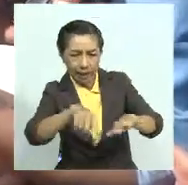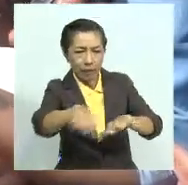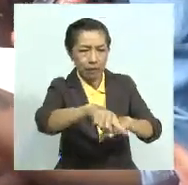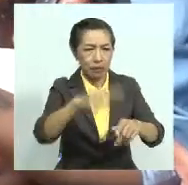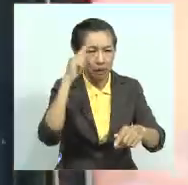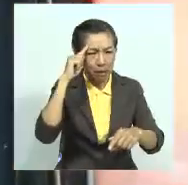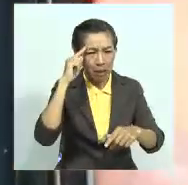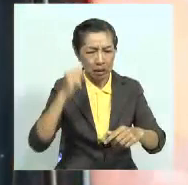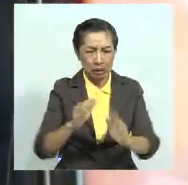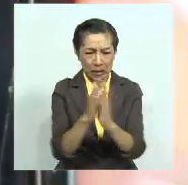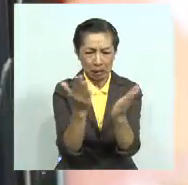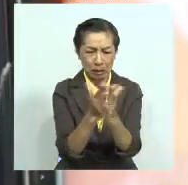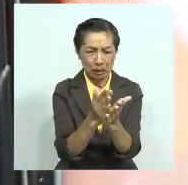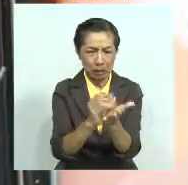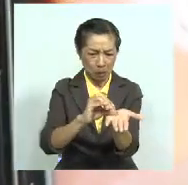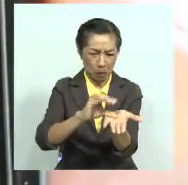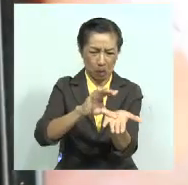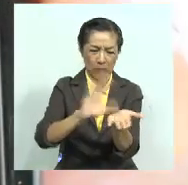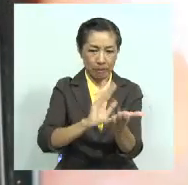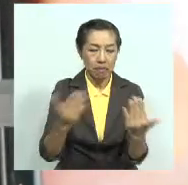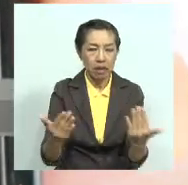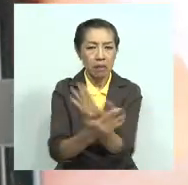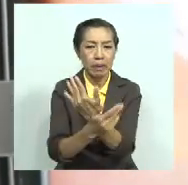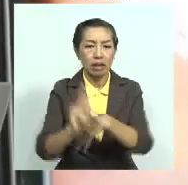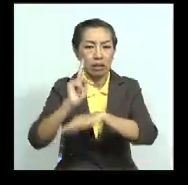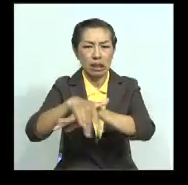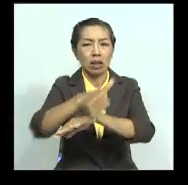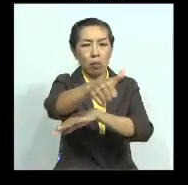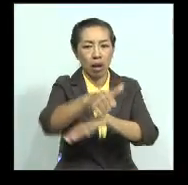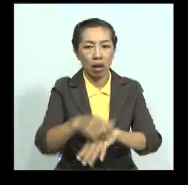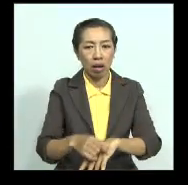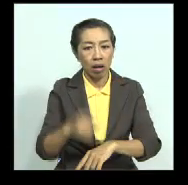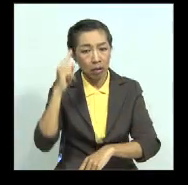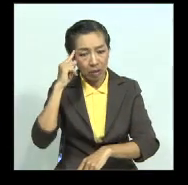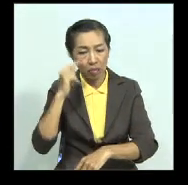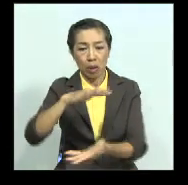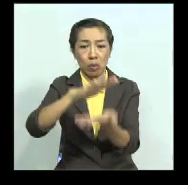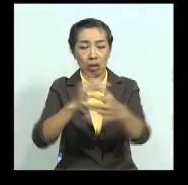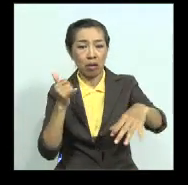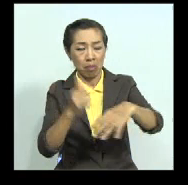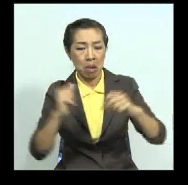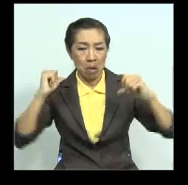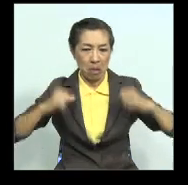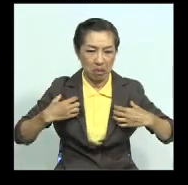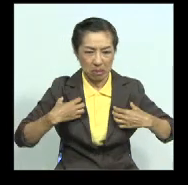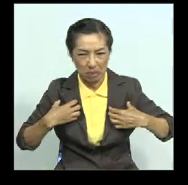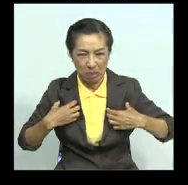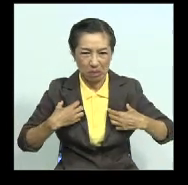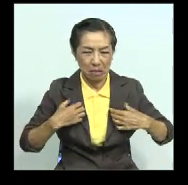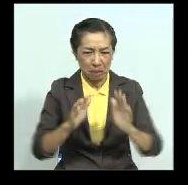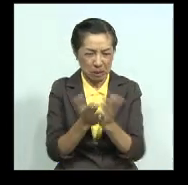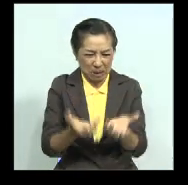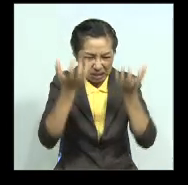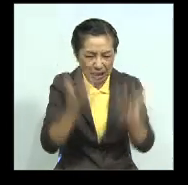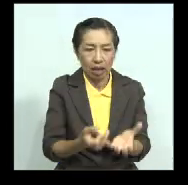ช้อีบุ๊กแทนนะครับอีบุ๊กก็คือหนังสืออิเล็กทรอนิกส์เนี่ยครับมากขึ้นแทนการแบกหนังสือไปเรียนซึ่งแนวคิดนี้ก็อยากจะดำเนิน